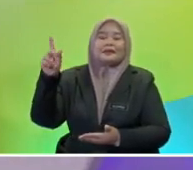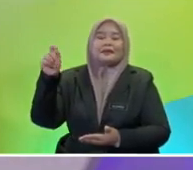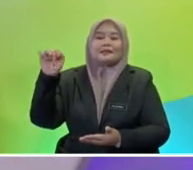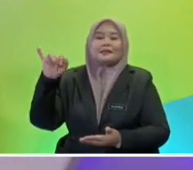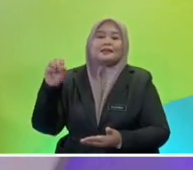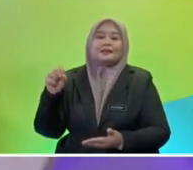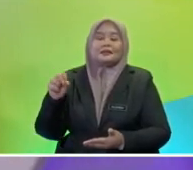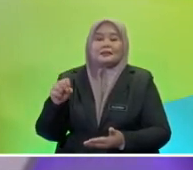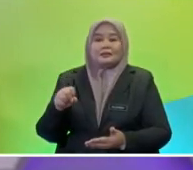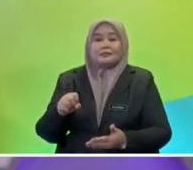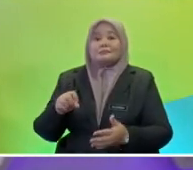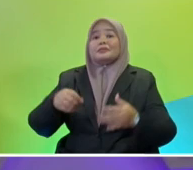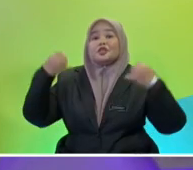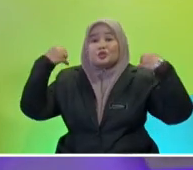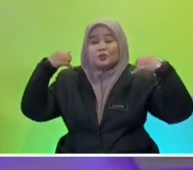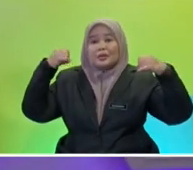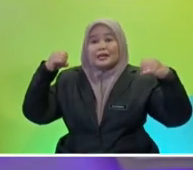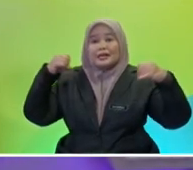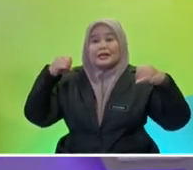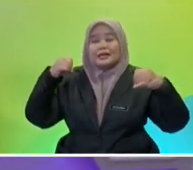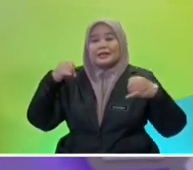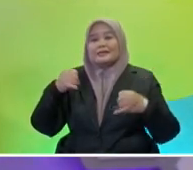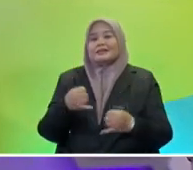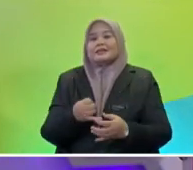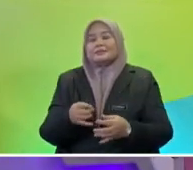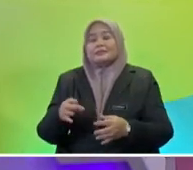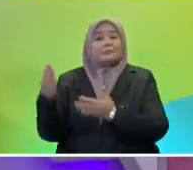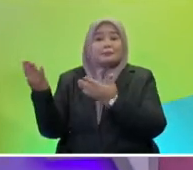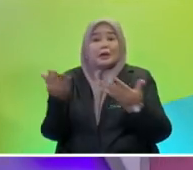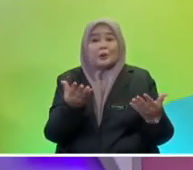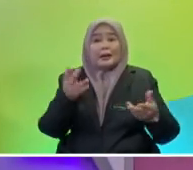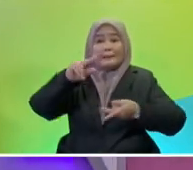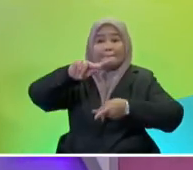penjual jamu membawa peti